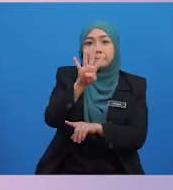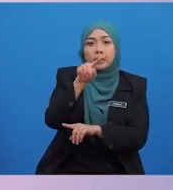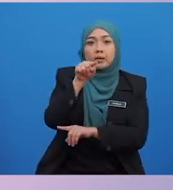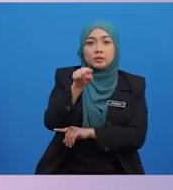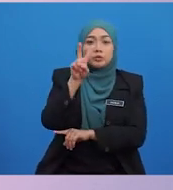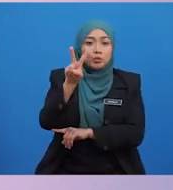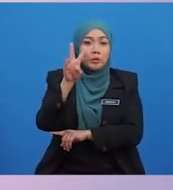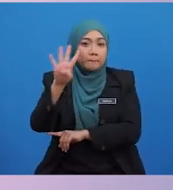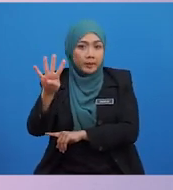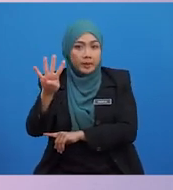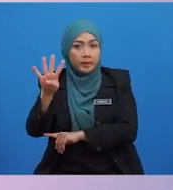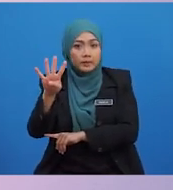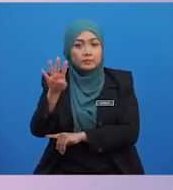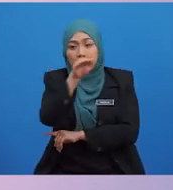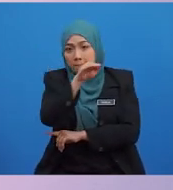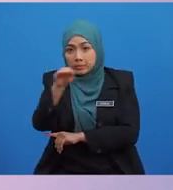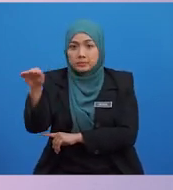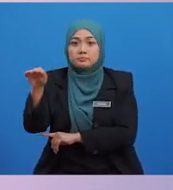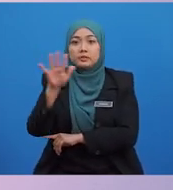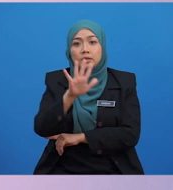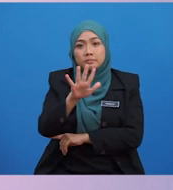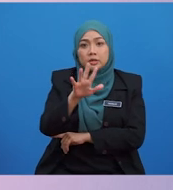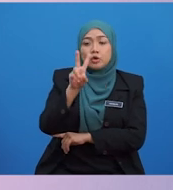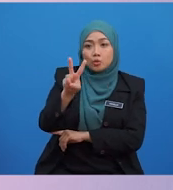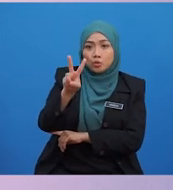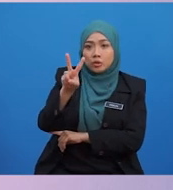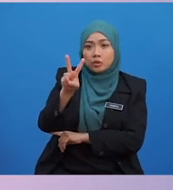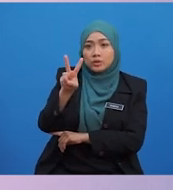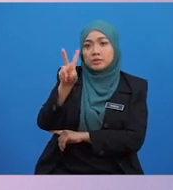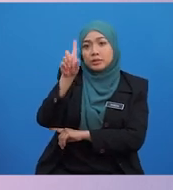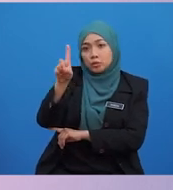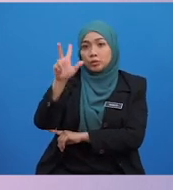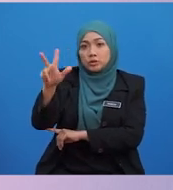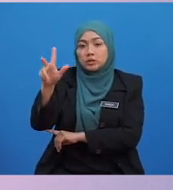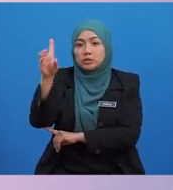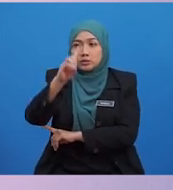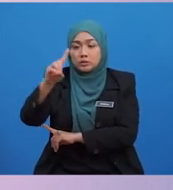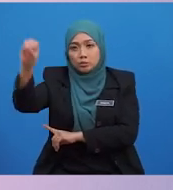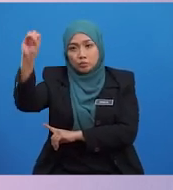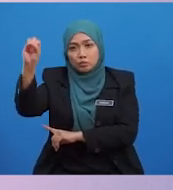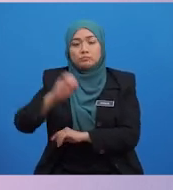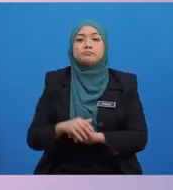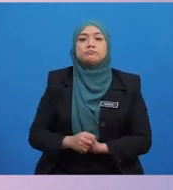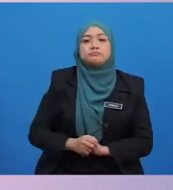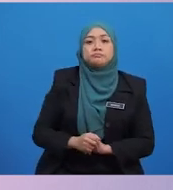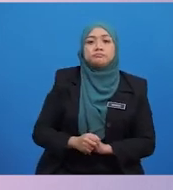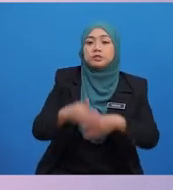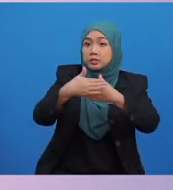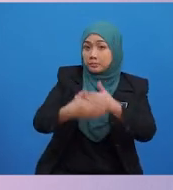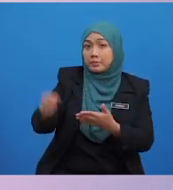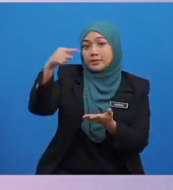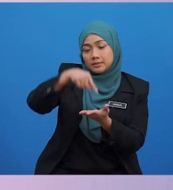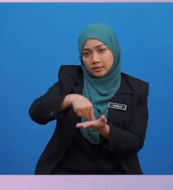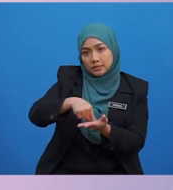52 pembunuhan 13 Dajah selepas persamaan ini dimanipulasikan kita